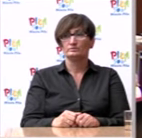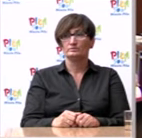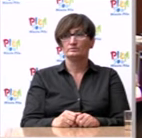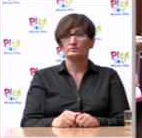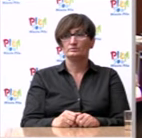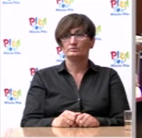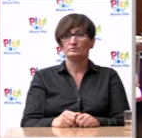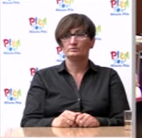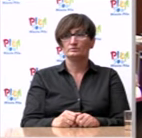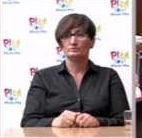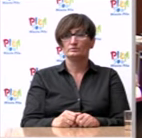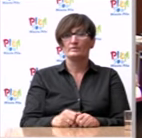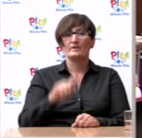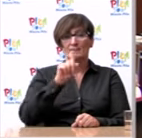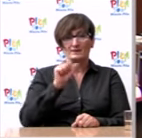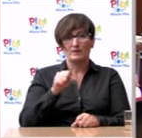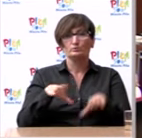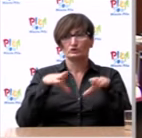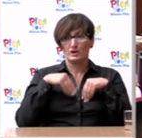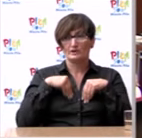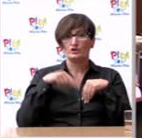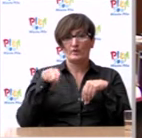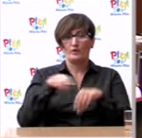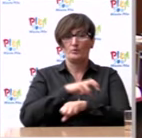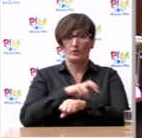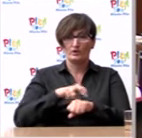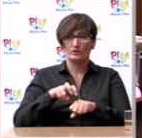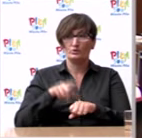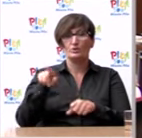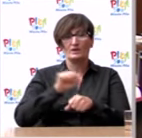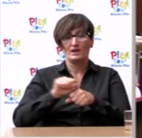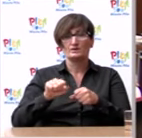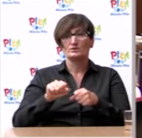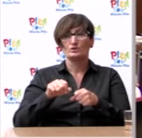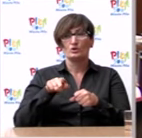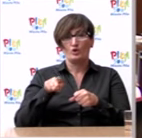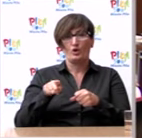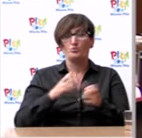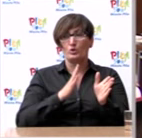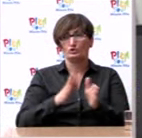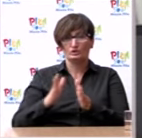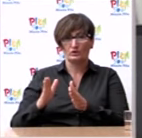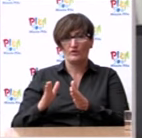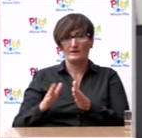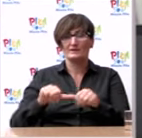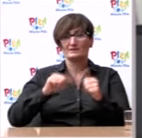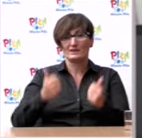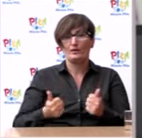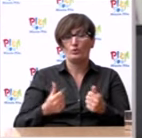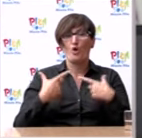rekomenduje za przyjęcie tego projektu, gdyż jest to uregulowanie i uzupełnienie stanu